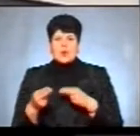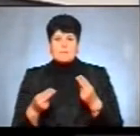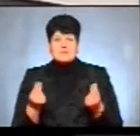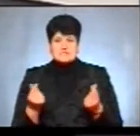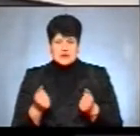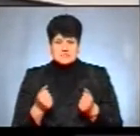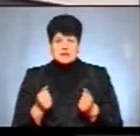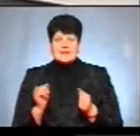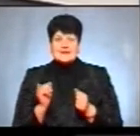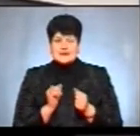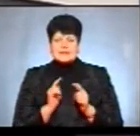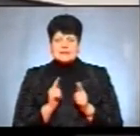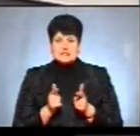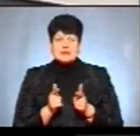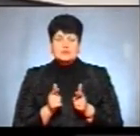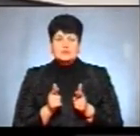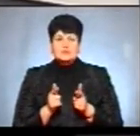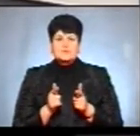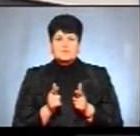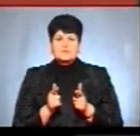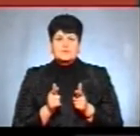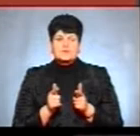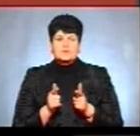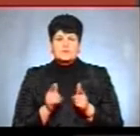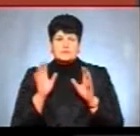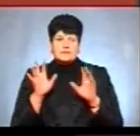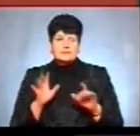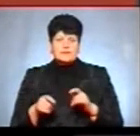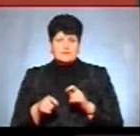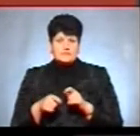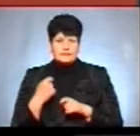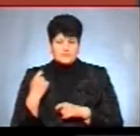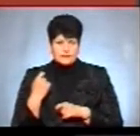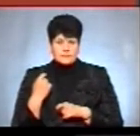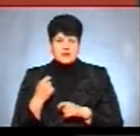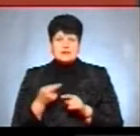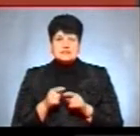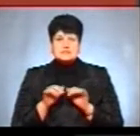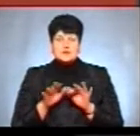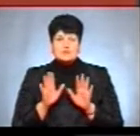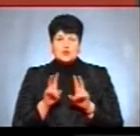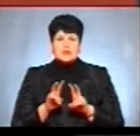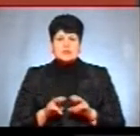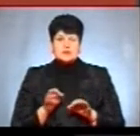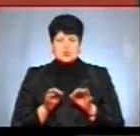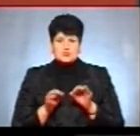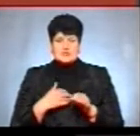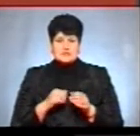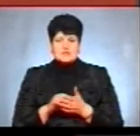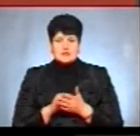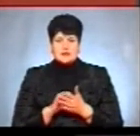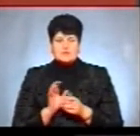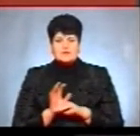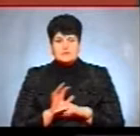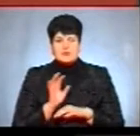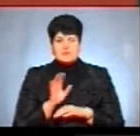І згідно кодексу про адмінправопорушення, ці справи розглядають суд. Нам матеріали справи були